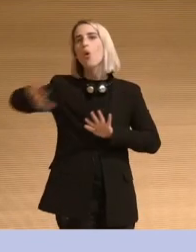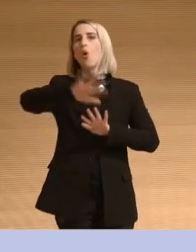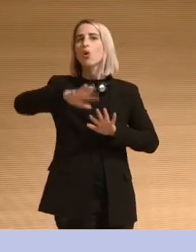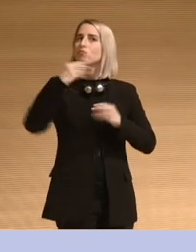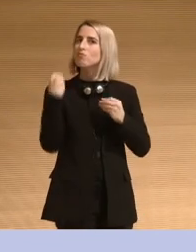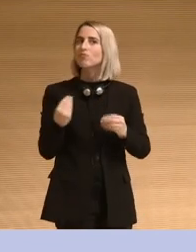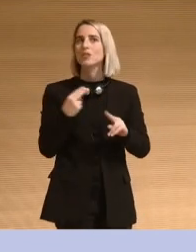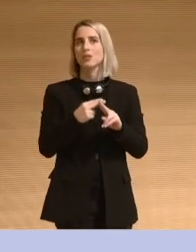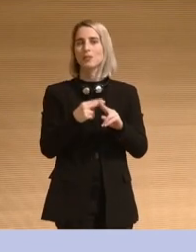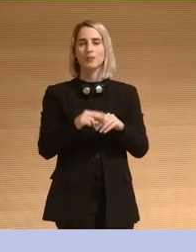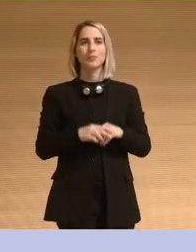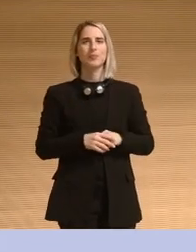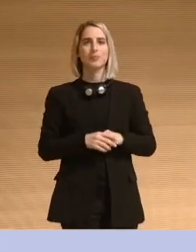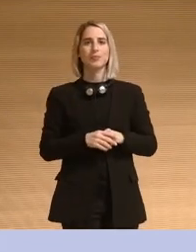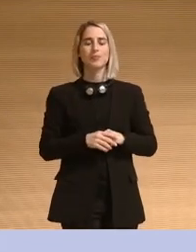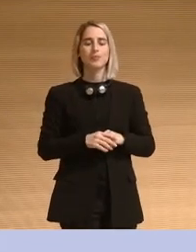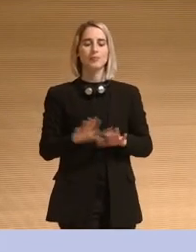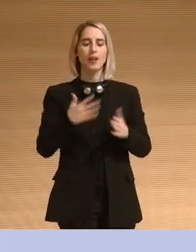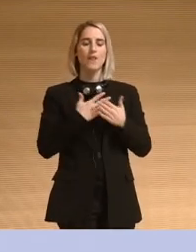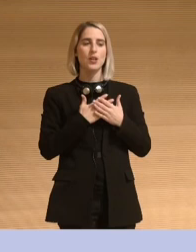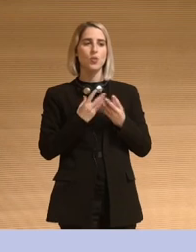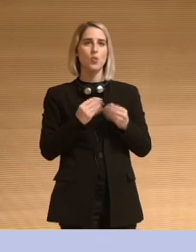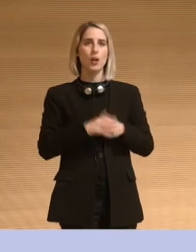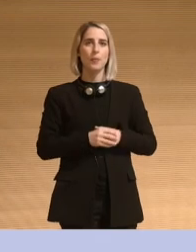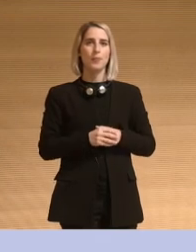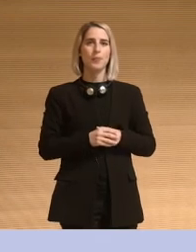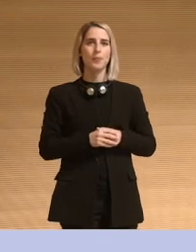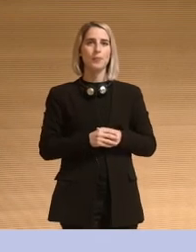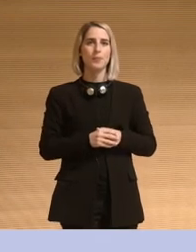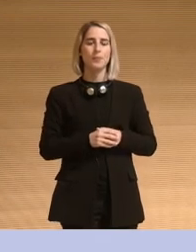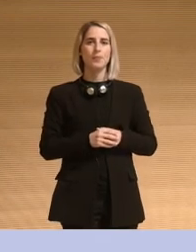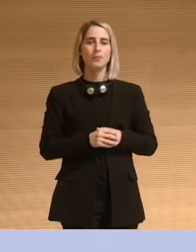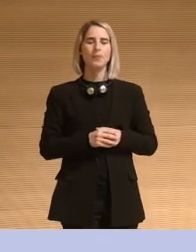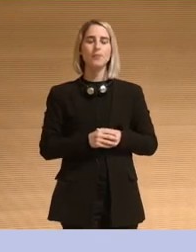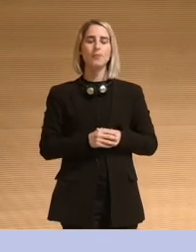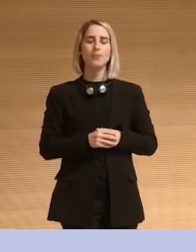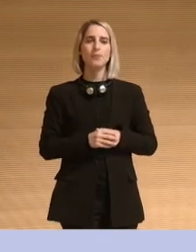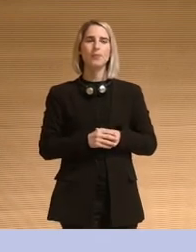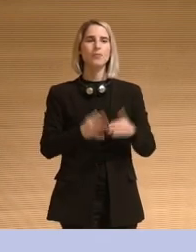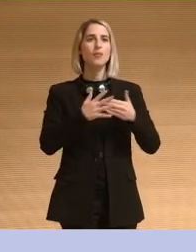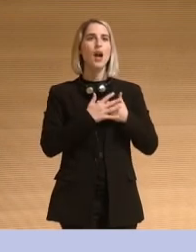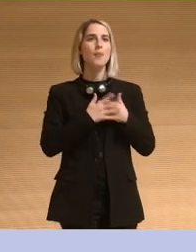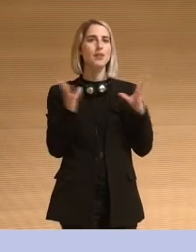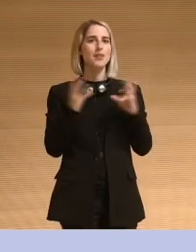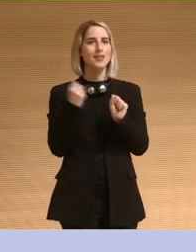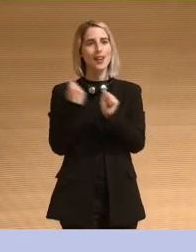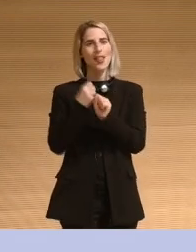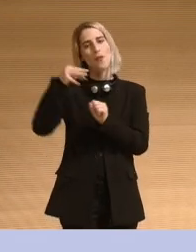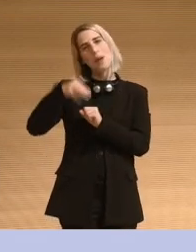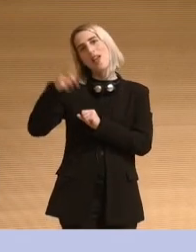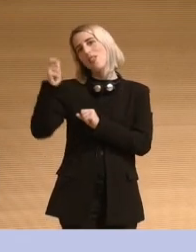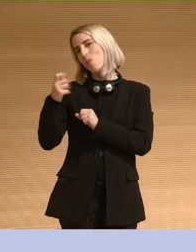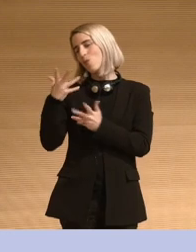Κύριε Τρίκα, ο λόγος σε εσάς. Ευχαριστώ πολύ τη Μέρη Αδαμοπούλου, αγαπητή συνάδελφο, για τα καλά της